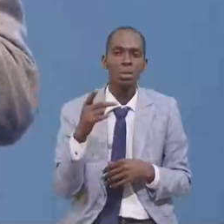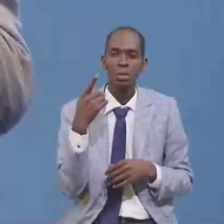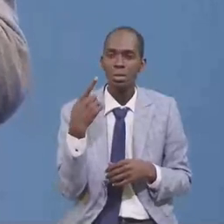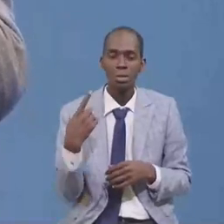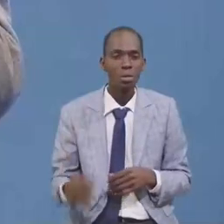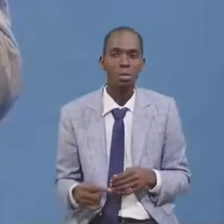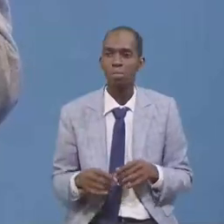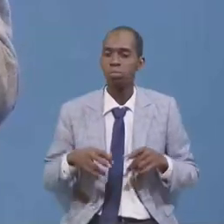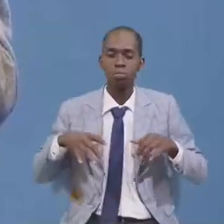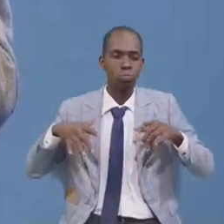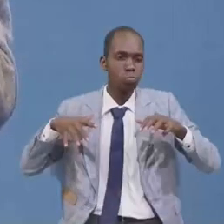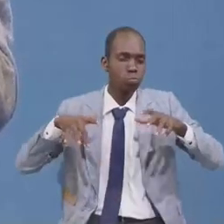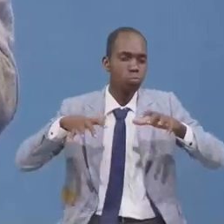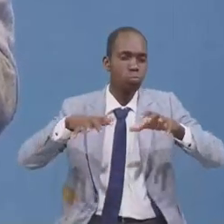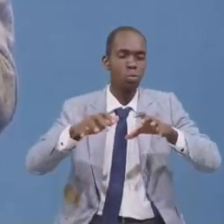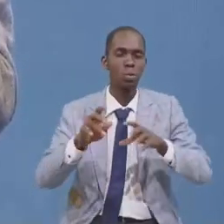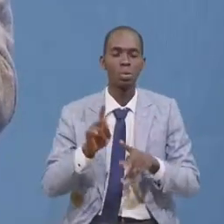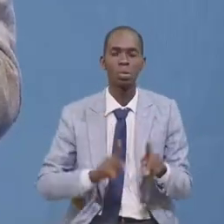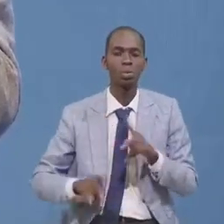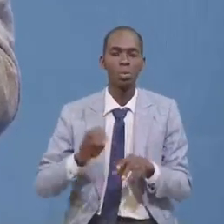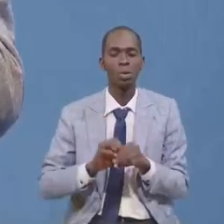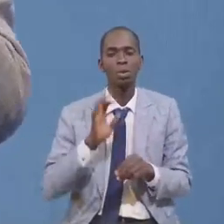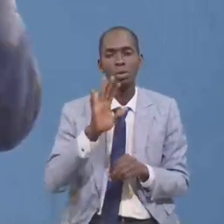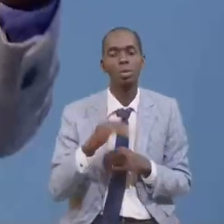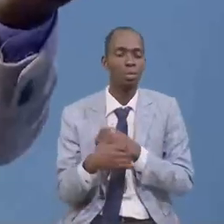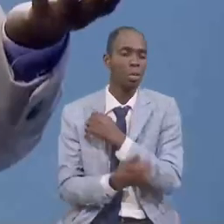Voyez la multitude dans votre pays.